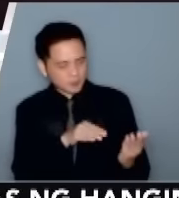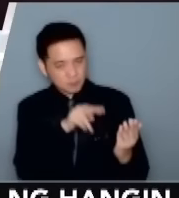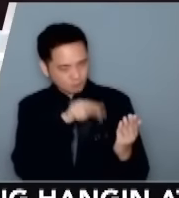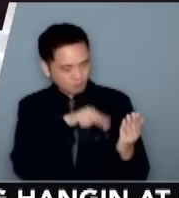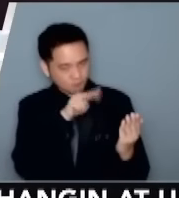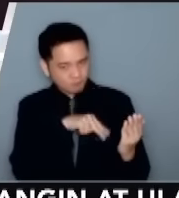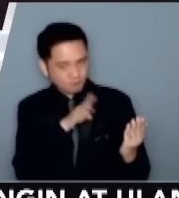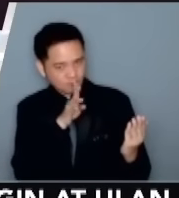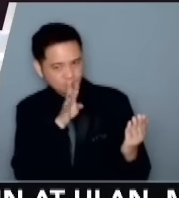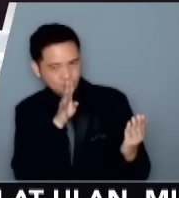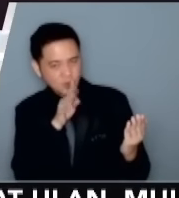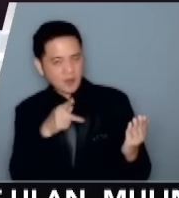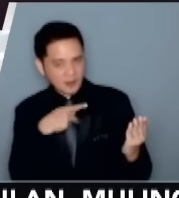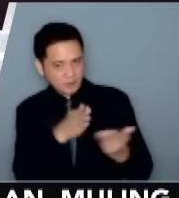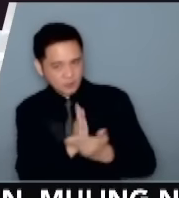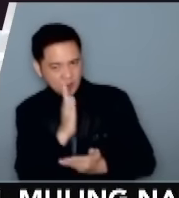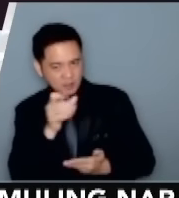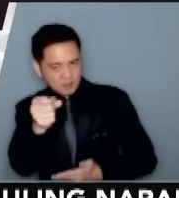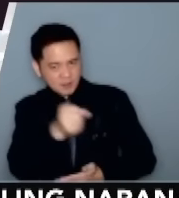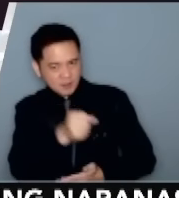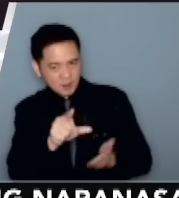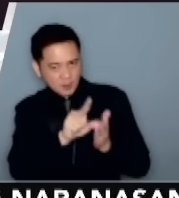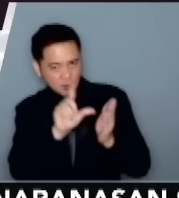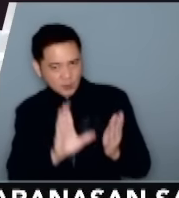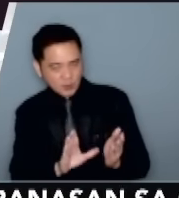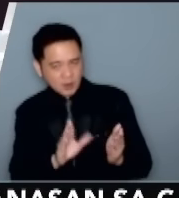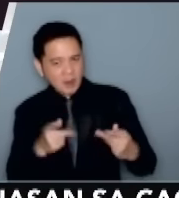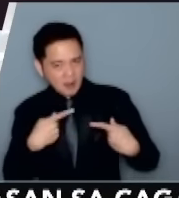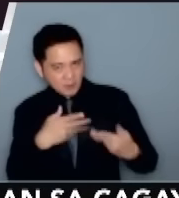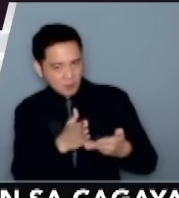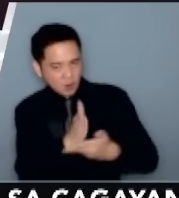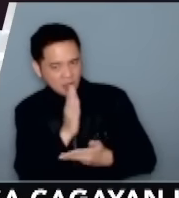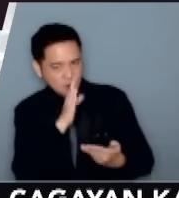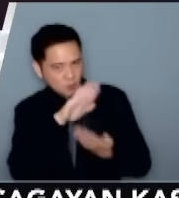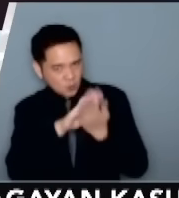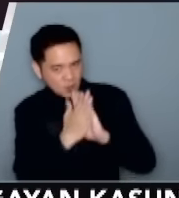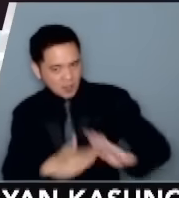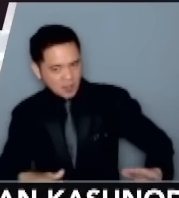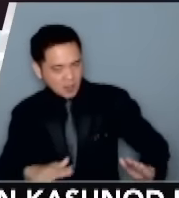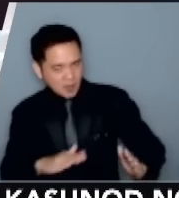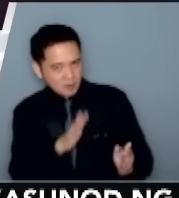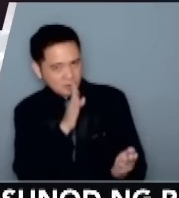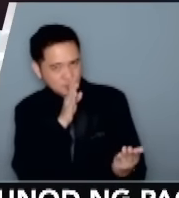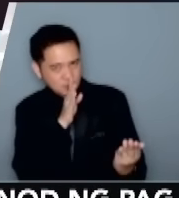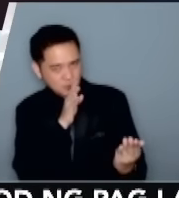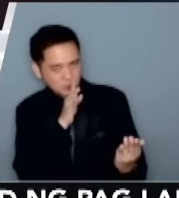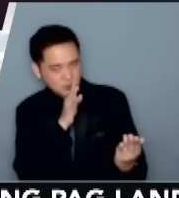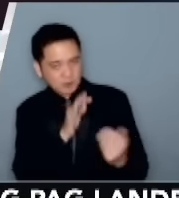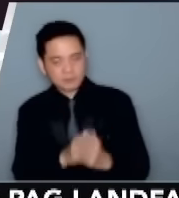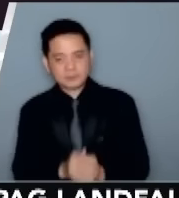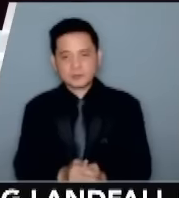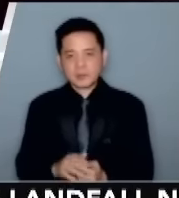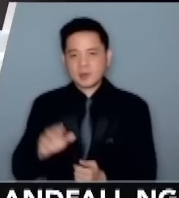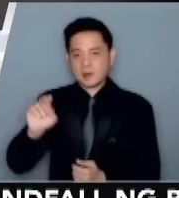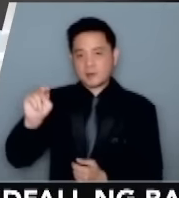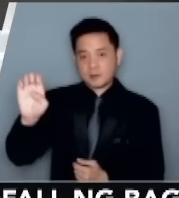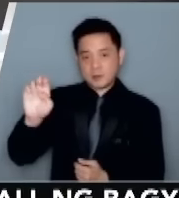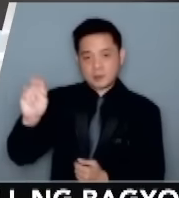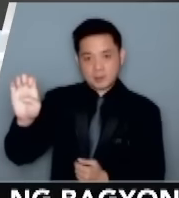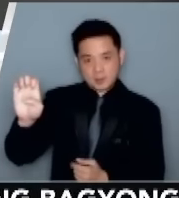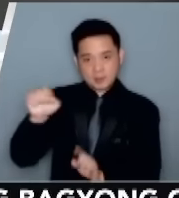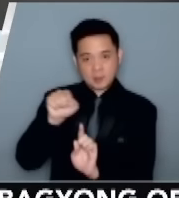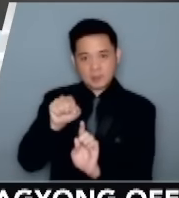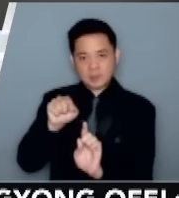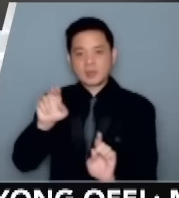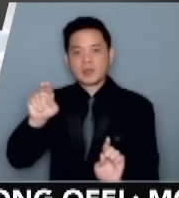May karapatan ka manahimik. Sa loob mismo ng simbahang ito sa Nueva Ecija, inaresto ng mga tauhan ng NBI